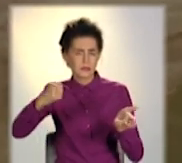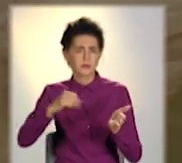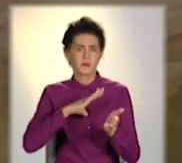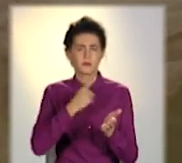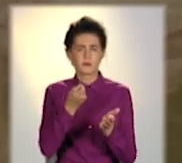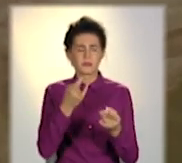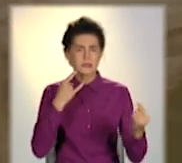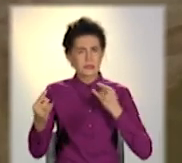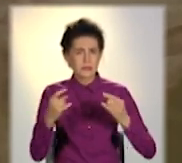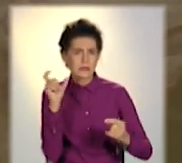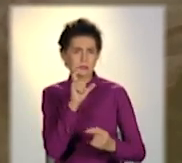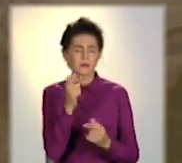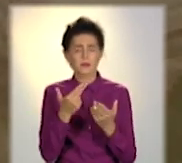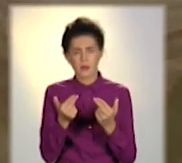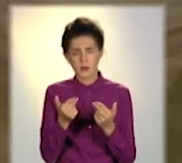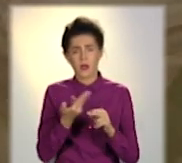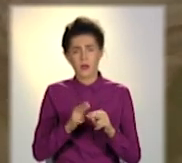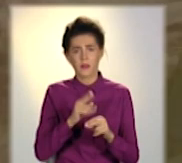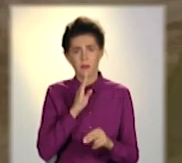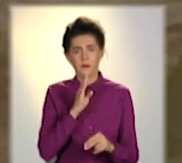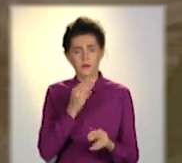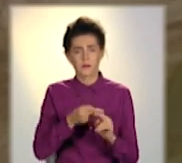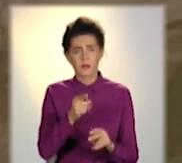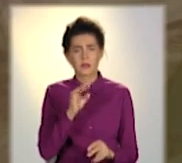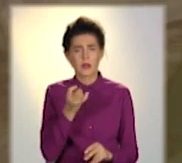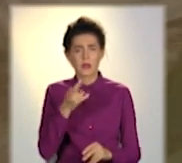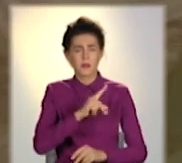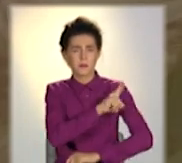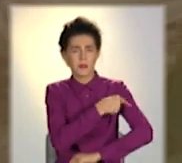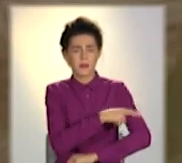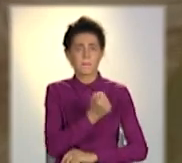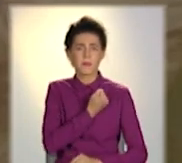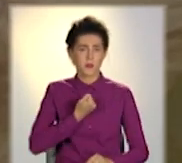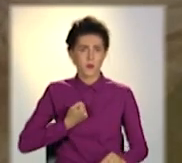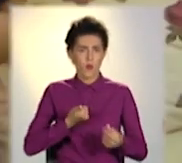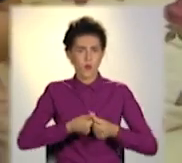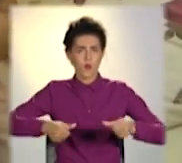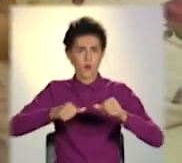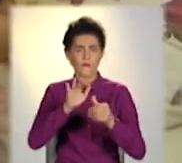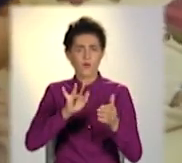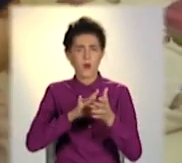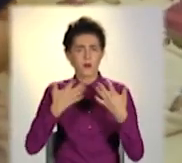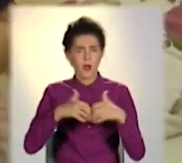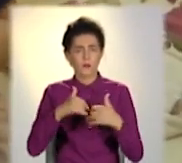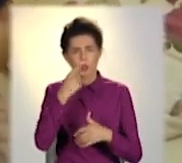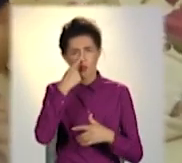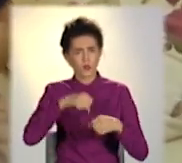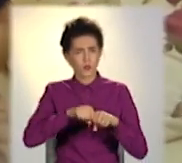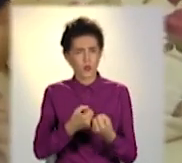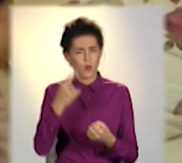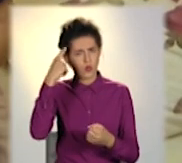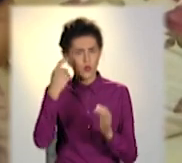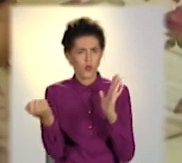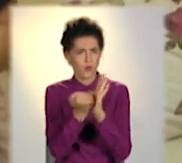что синяки везде как бы. Це Тетяна Ніцак, медсестра педіатричного відділення Краматорська. В неї зламаний ніс і